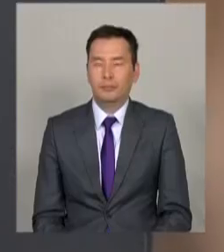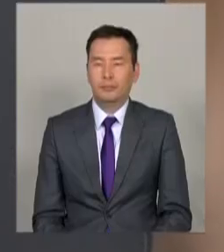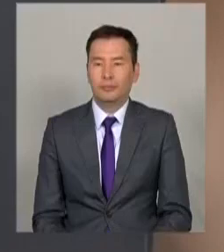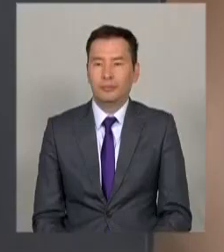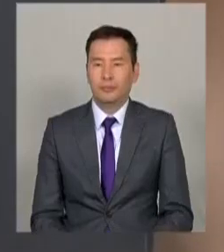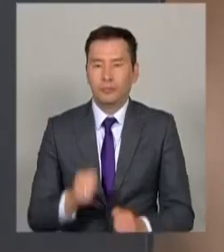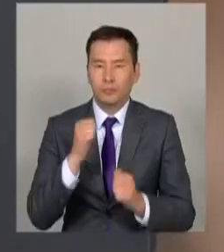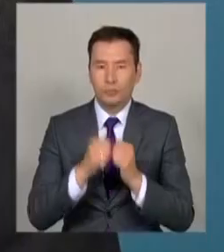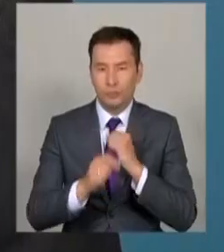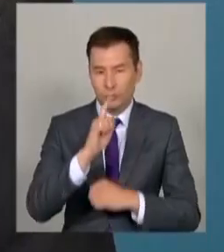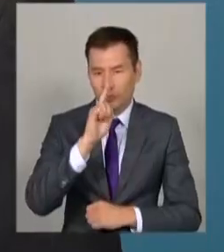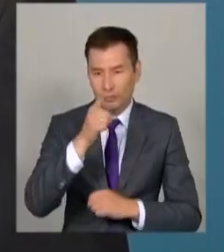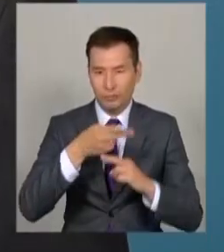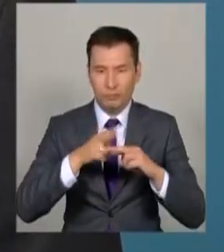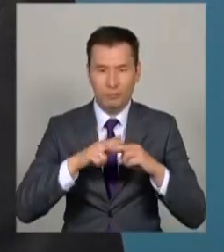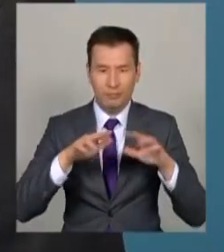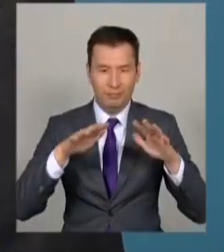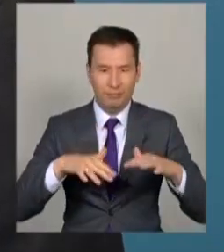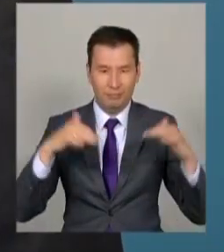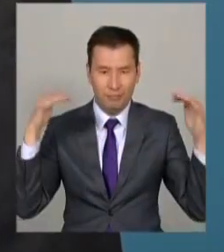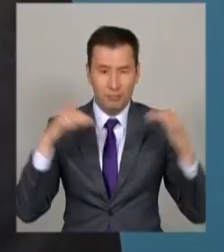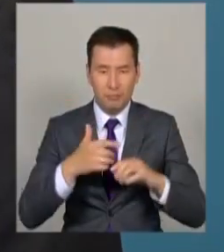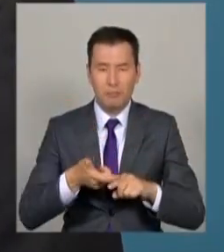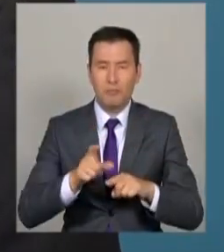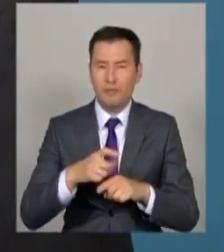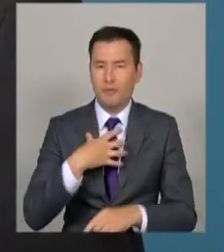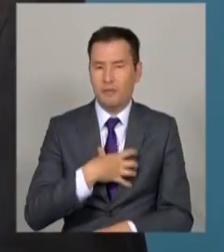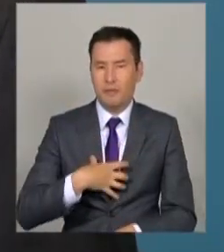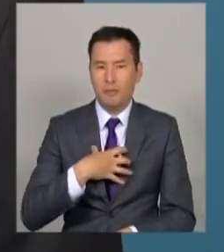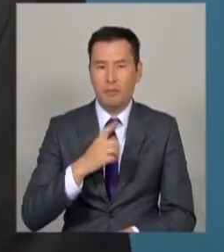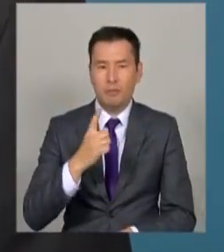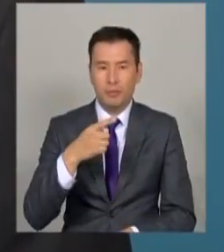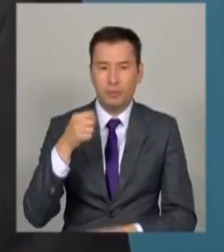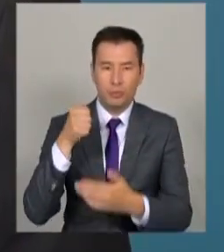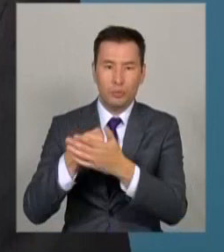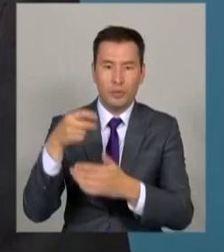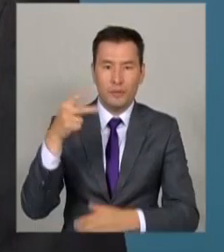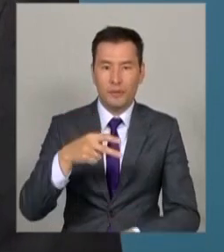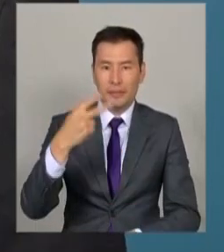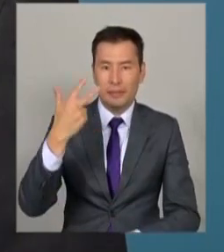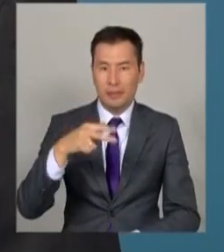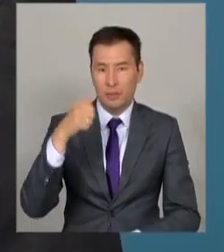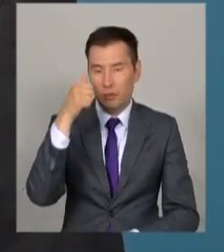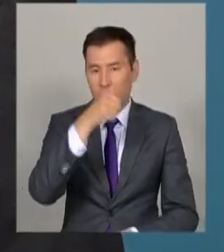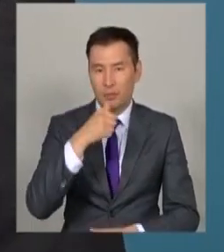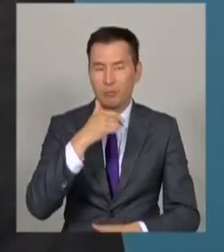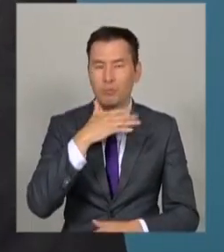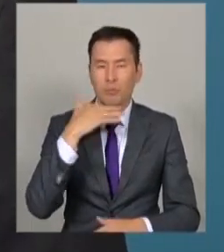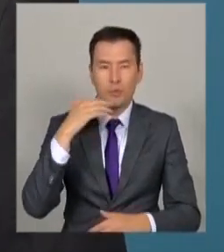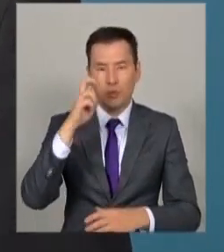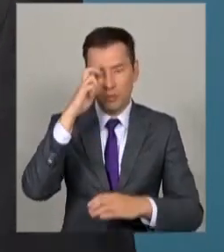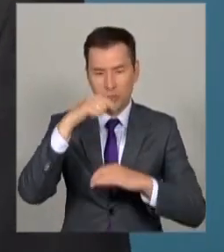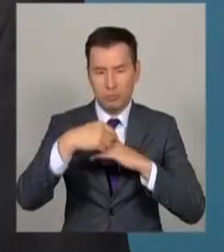Жыл сайын дәстүрлі түрде өтетін бұл жиынның маңызы зор. Өйткені бұл бас қосу 2030 жылға дейін көптеген елдердің тұрақты дамуына